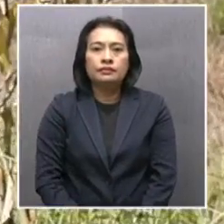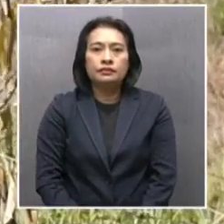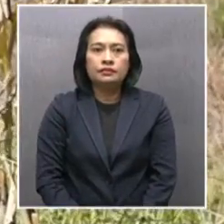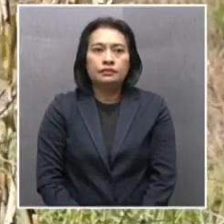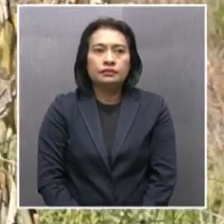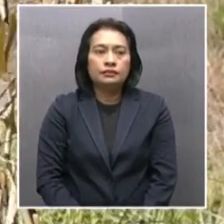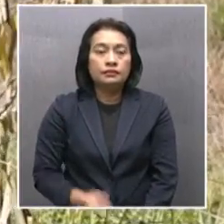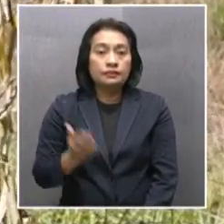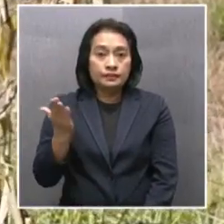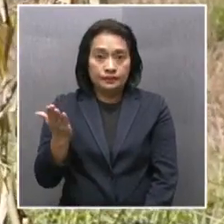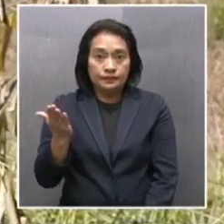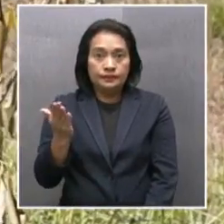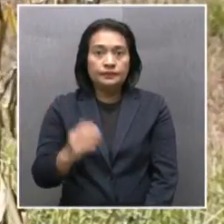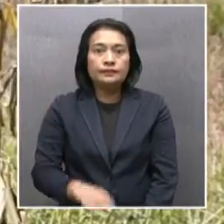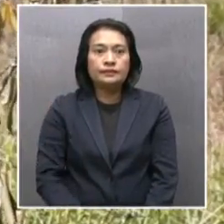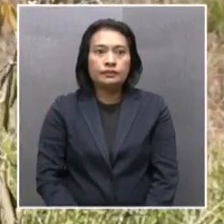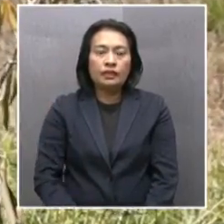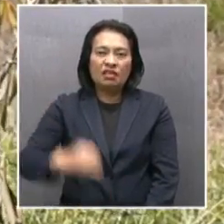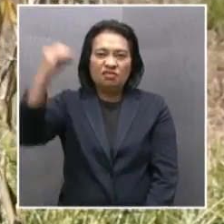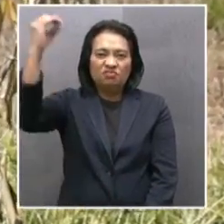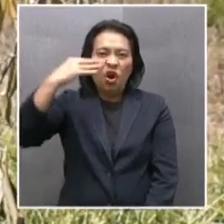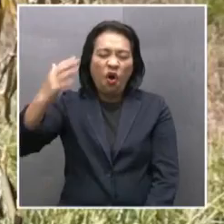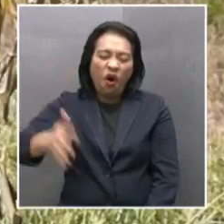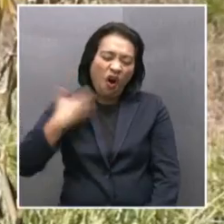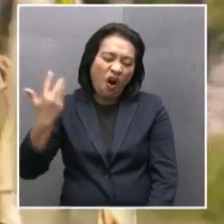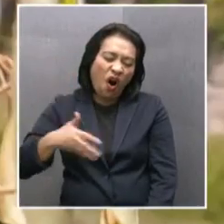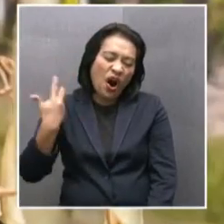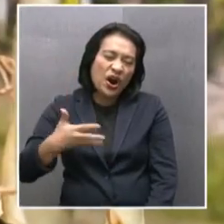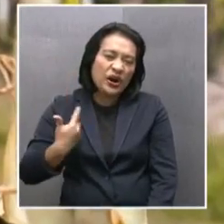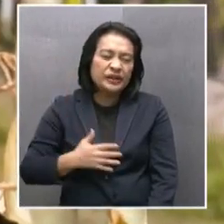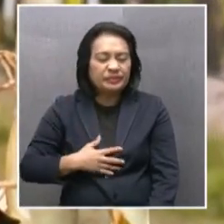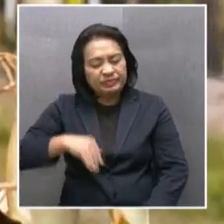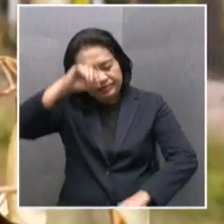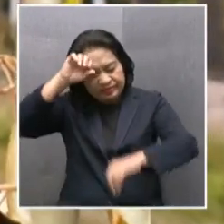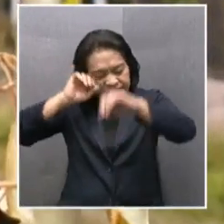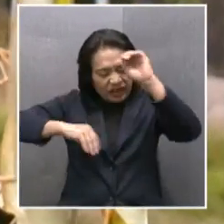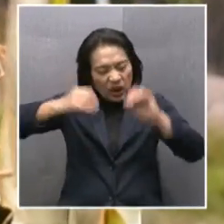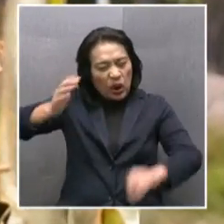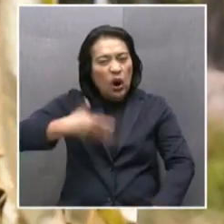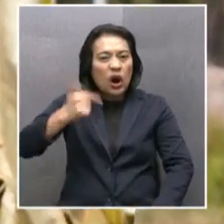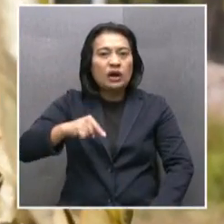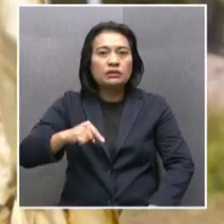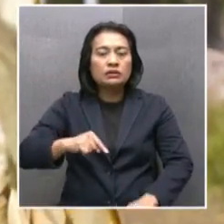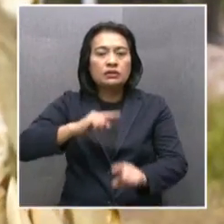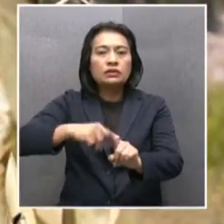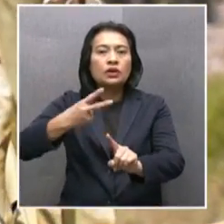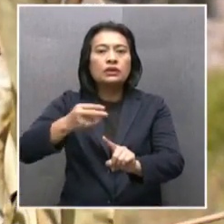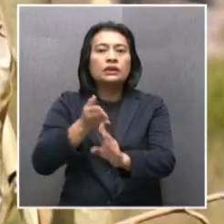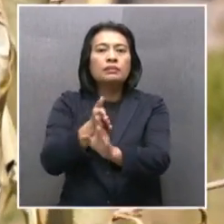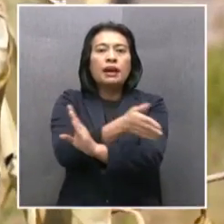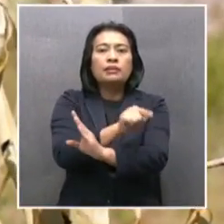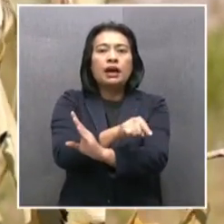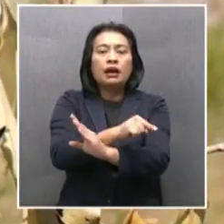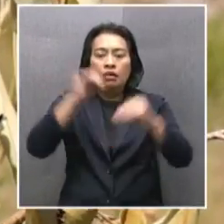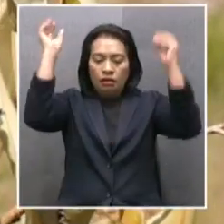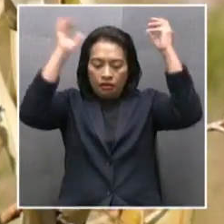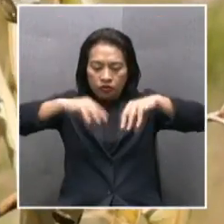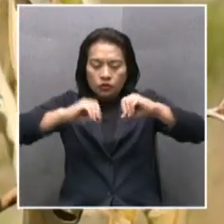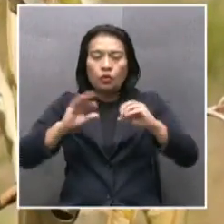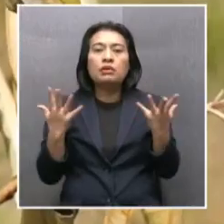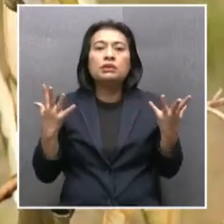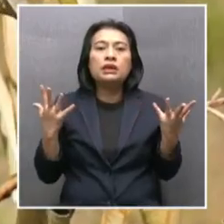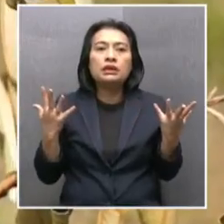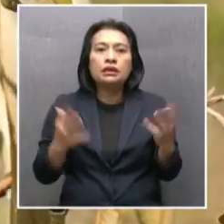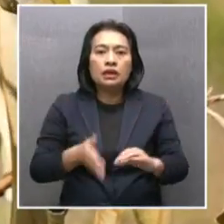นี่คือสภาพอากาศที่ร้อนอบอ้าวนะครับประกอบกับว่าช่วง2เดือนที่ผ่านมาเนี่ยฝนไม่ตกลงมาเลยครับส่งผลให้เกษตรกรผู้ปลูกทุ